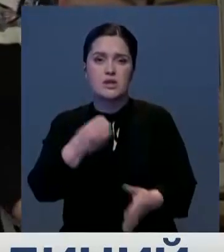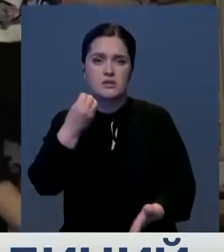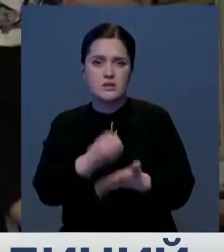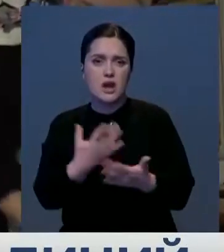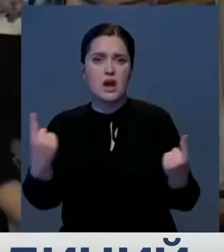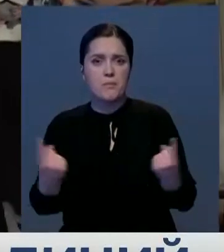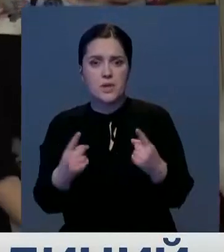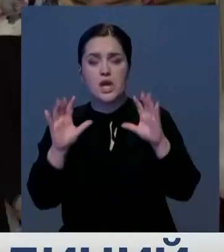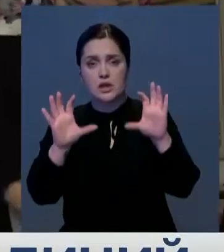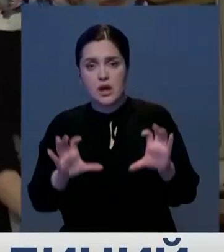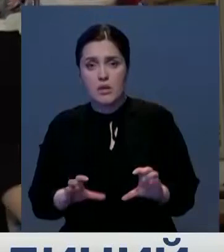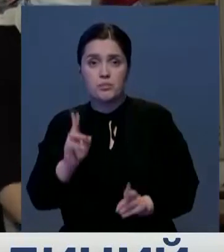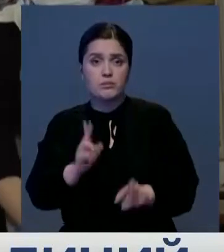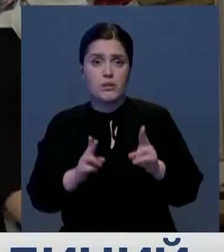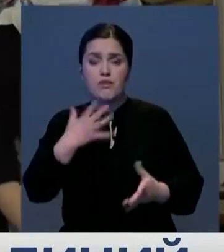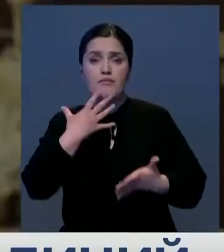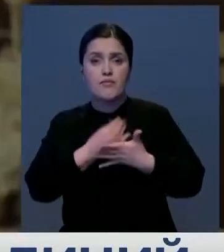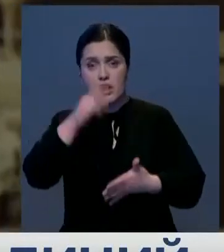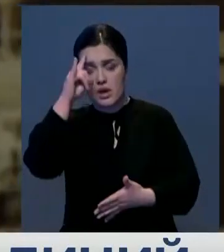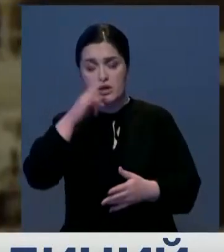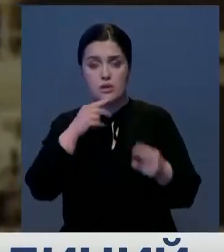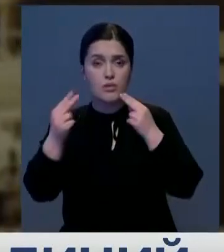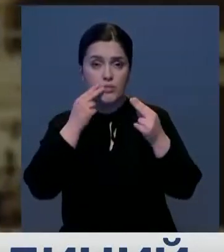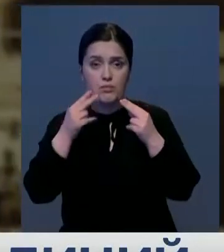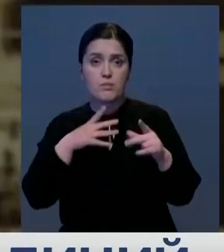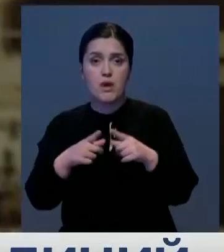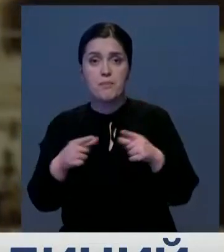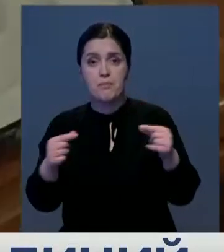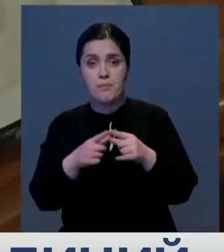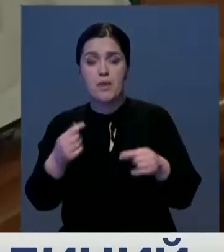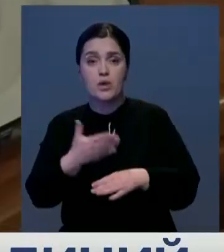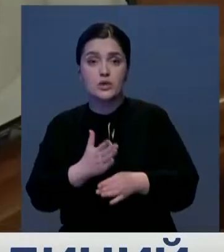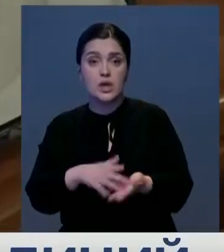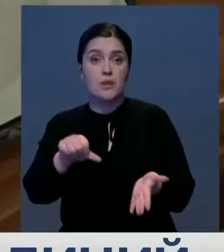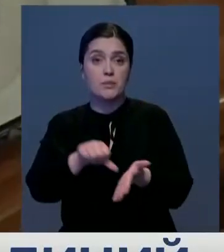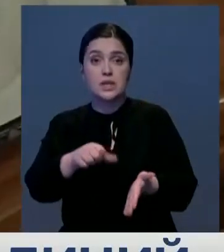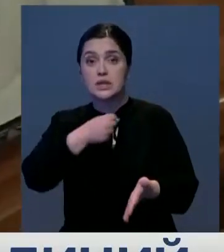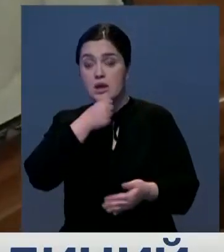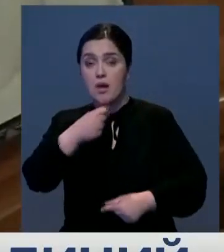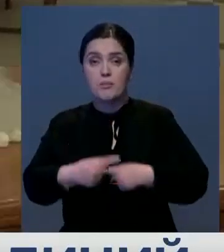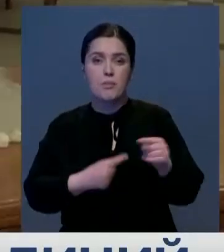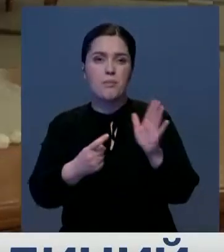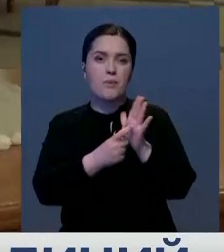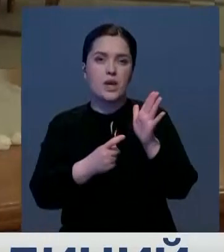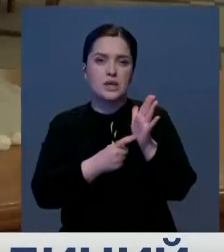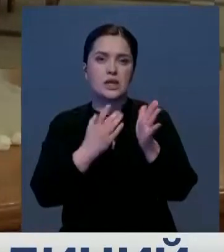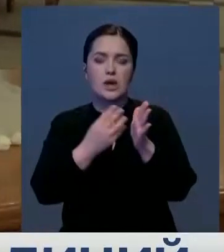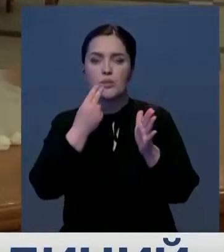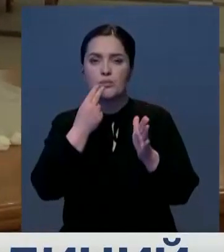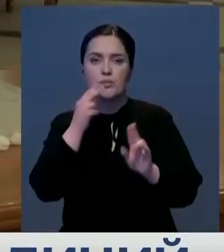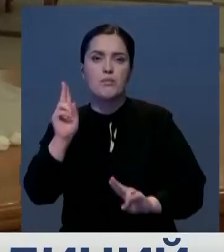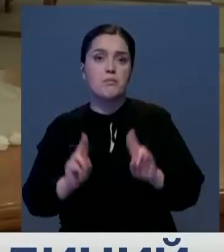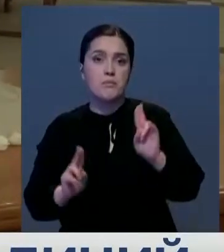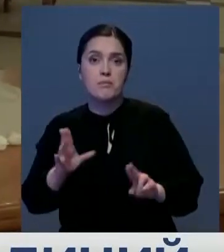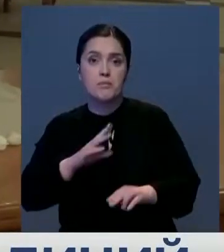обошлось в этот день и без приготовления традиционных блюд, среди которых баурсаки. Представители старшего поколения поделились уникальным рецептом и даже